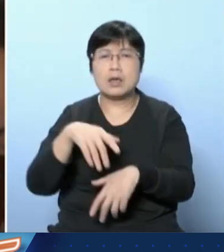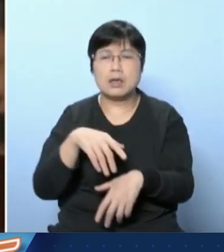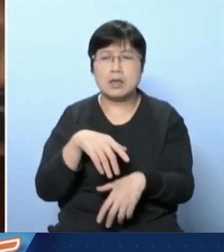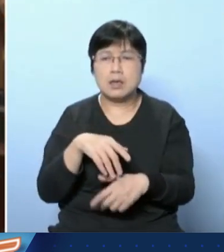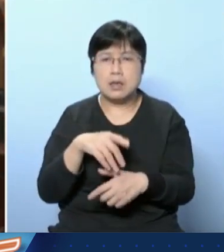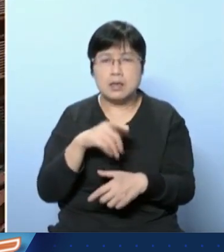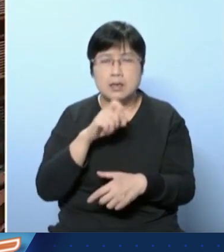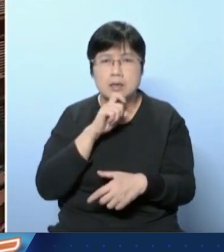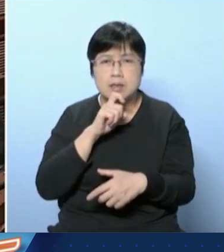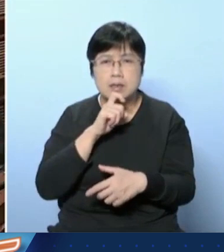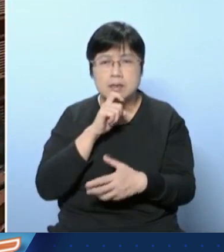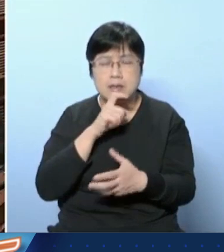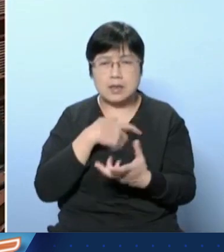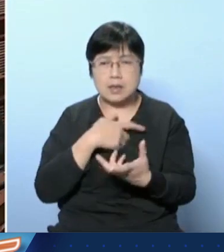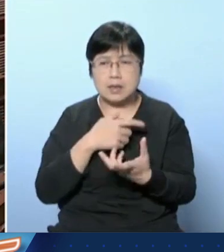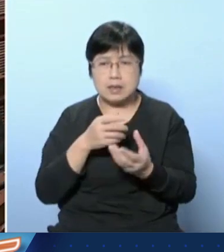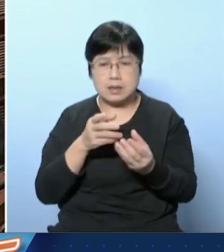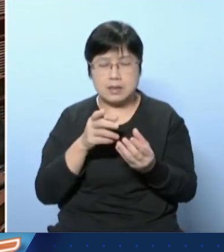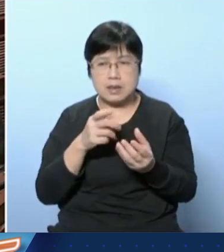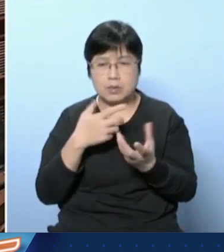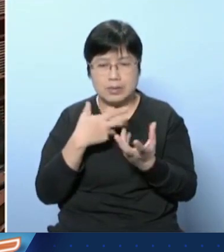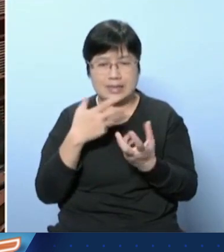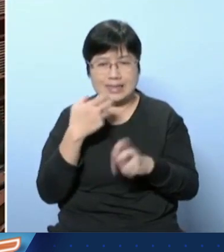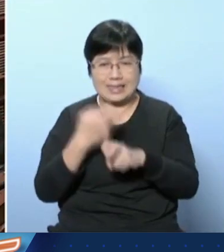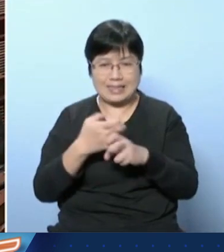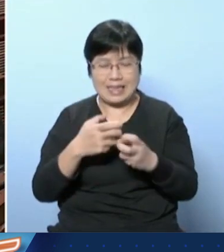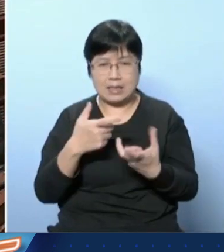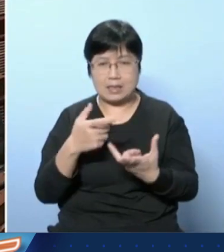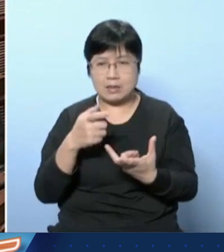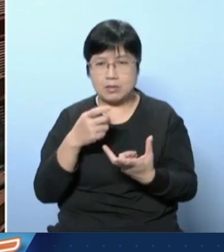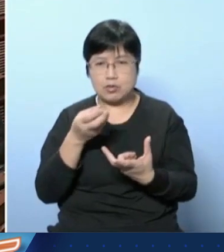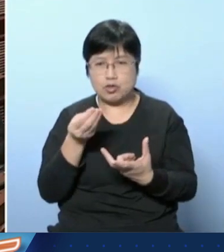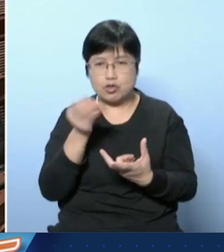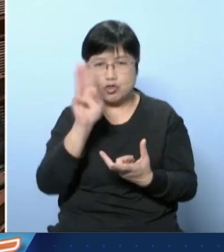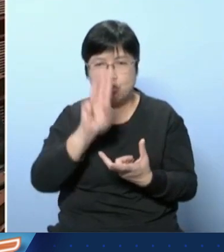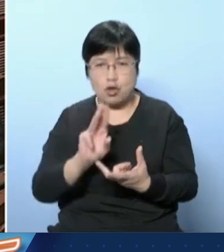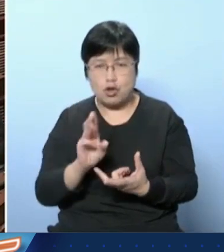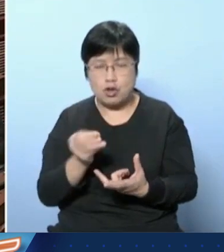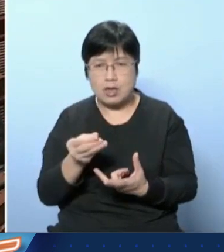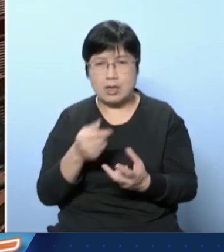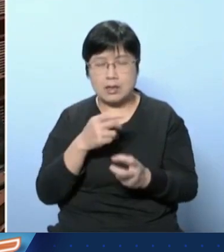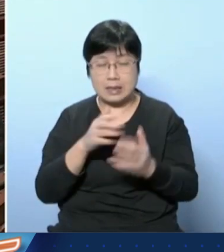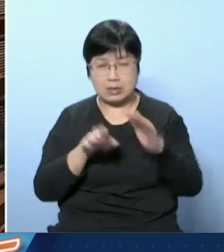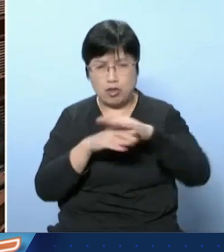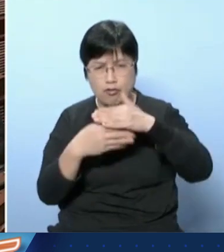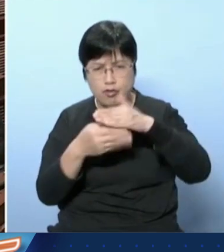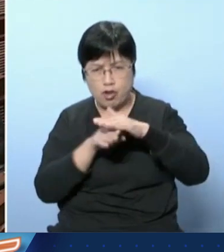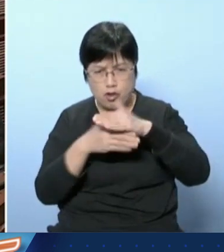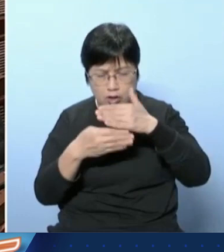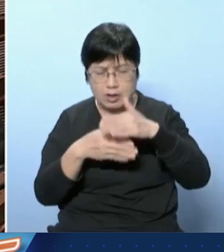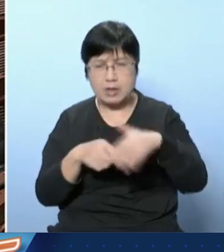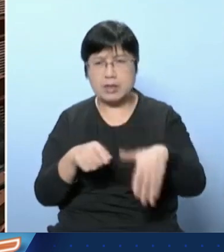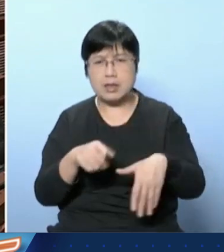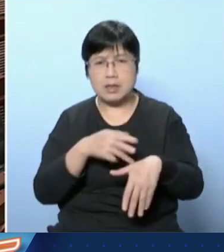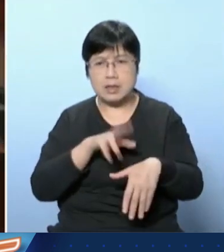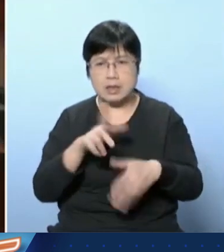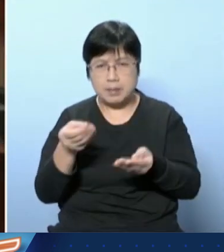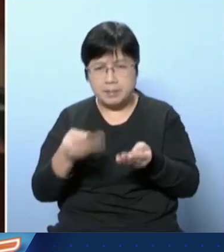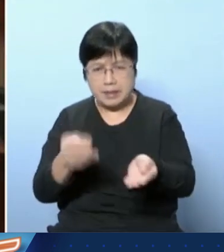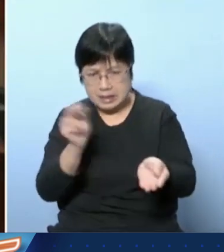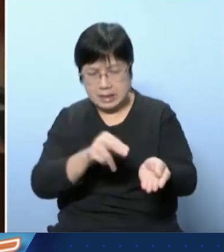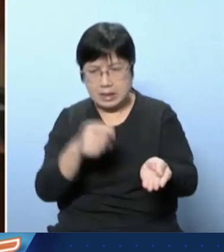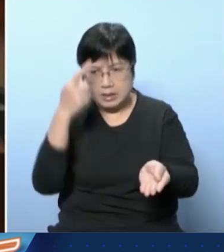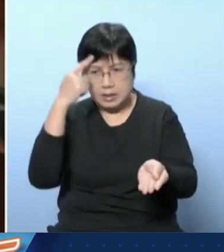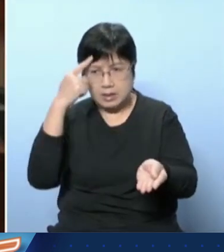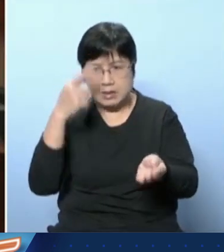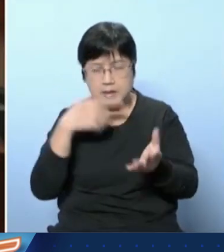咧石屎咧，喺嗰度有張圖啊。呢個咧就係前嗰排影嘅，阿局長，呢個就係一個劏房嚟嘅。咁呢個咧，阿局長我都俾過佢睇嘅，呢個